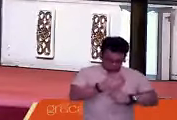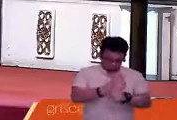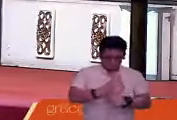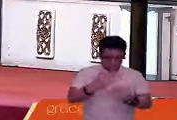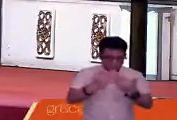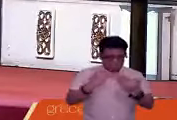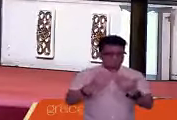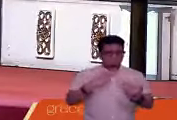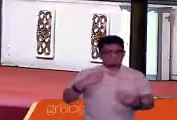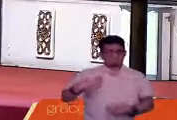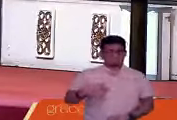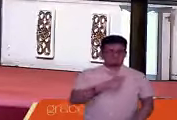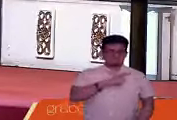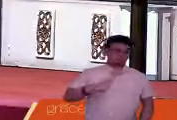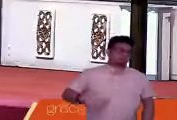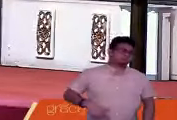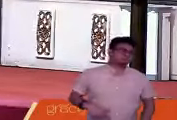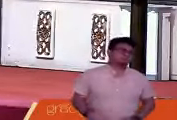lang nato ang atong Ginoo.